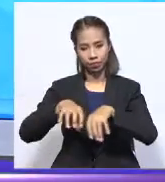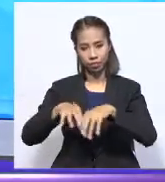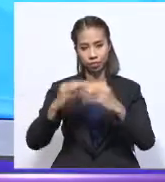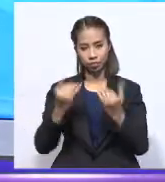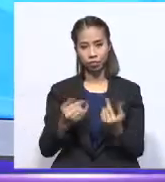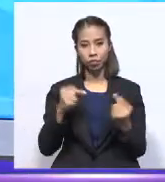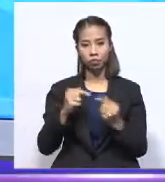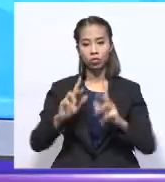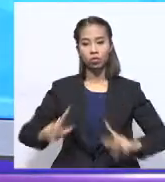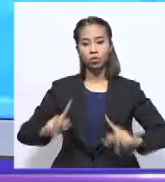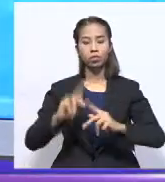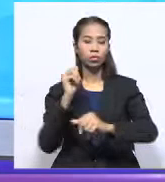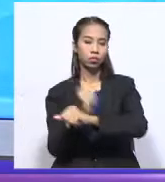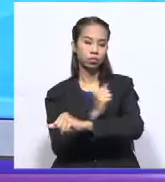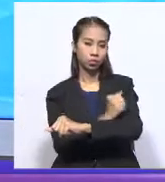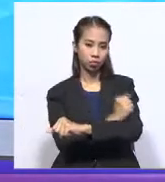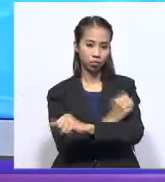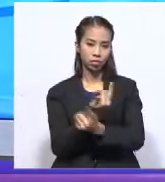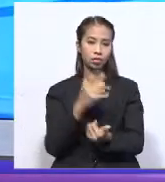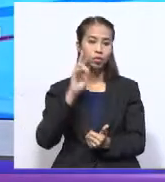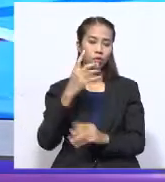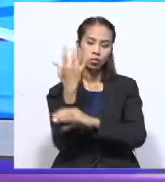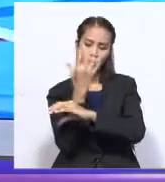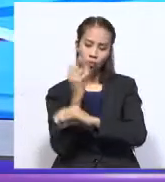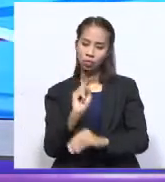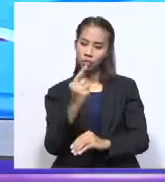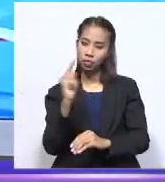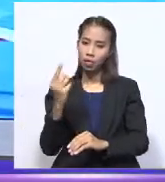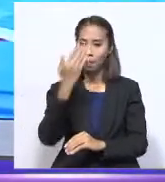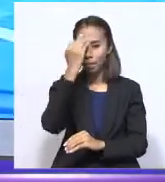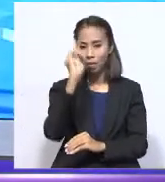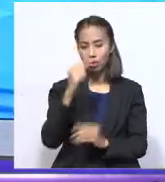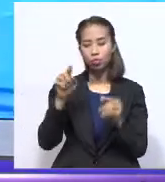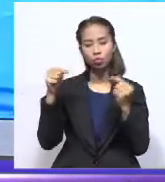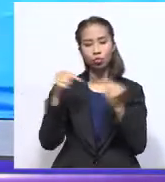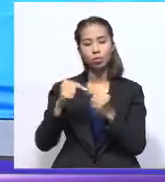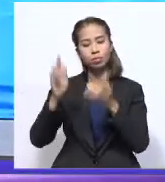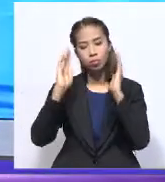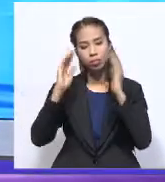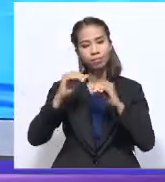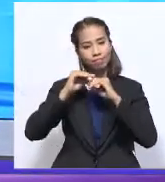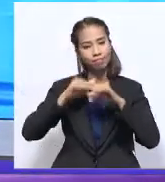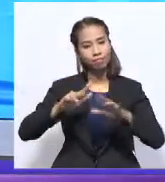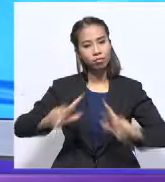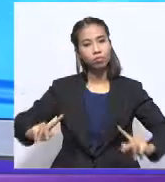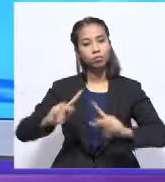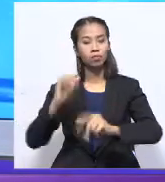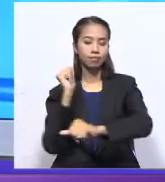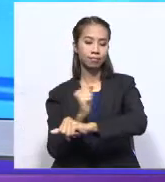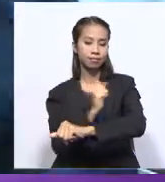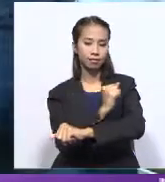กับผู้บริหารกระทรวงแรงงานในการผลิตรายการรูปแบบใหม่เพื่อตอบโจทย์การประชาสัมพันธ์นโยบายการทำงานของกระทรวงแรงงาน